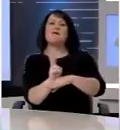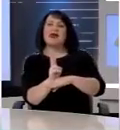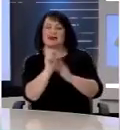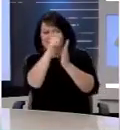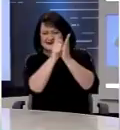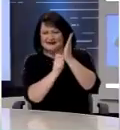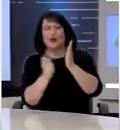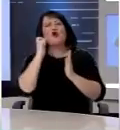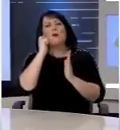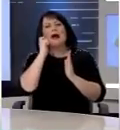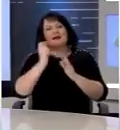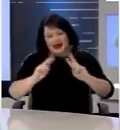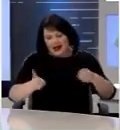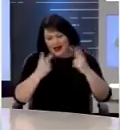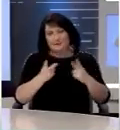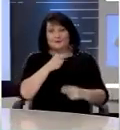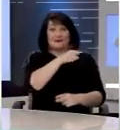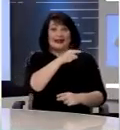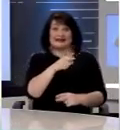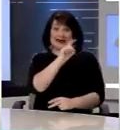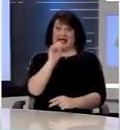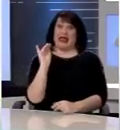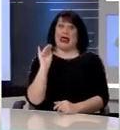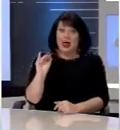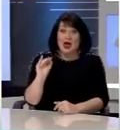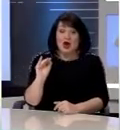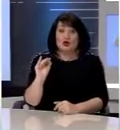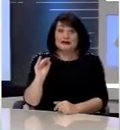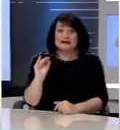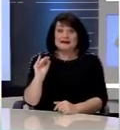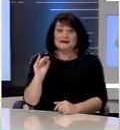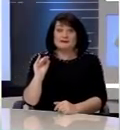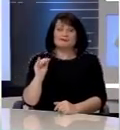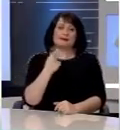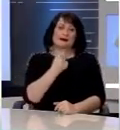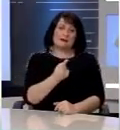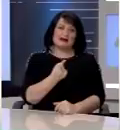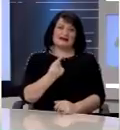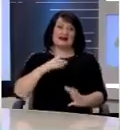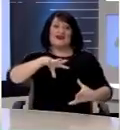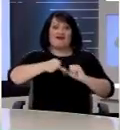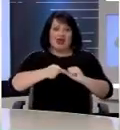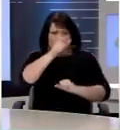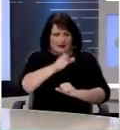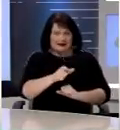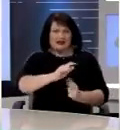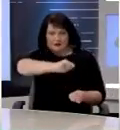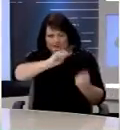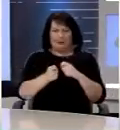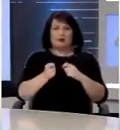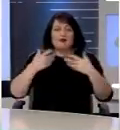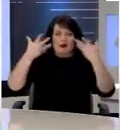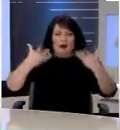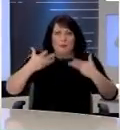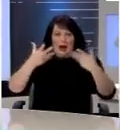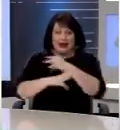την ατυχή ερώτηση που καταθέσατε για την βία και βρεθήκατε απολογούμενος για τις